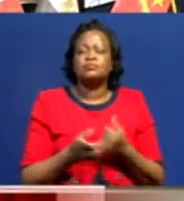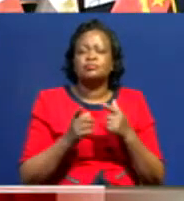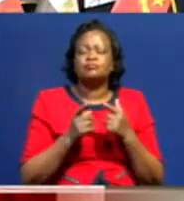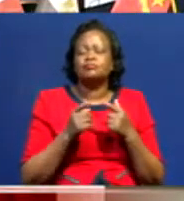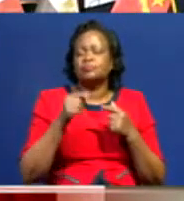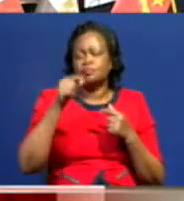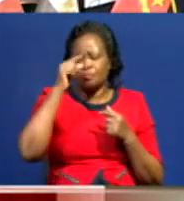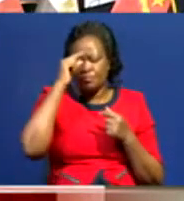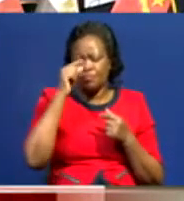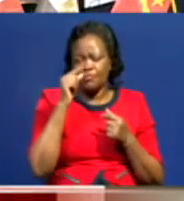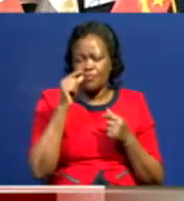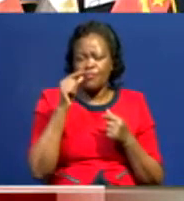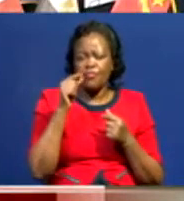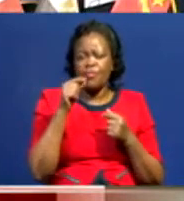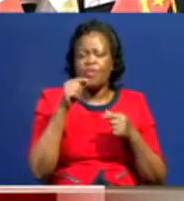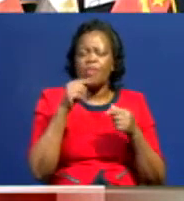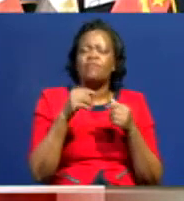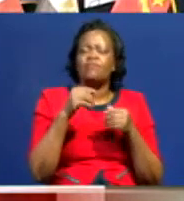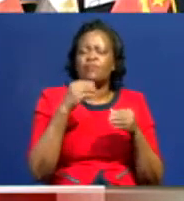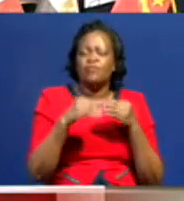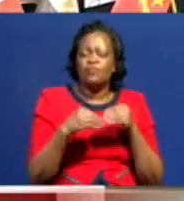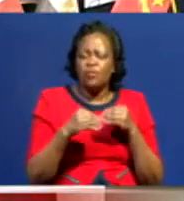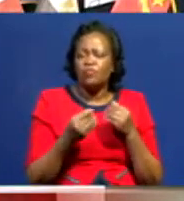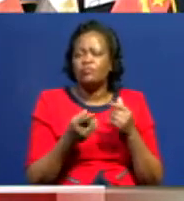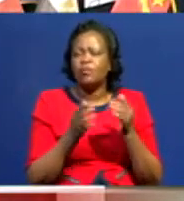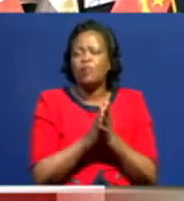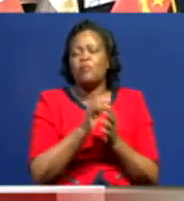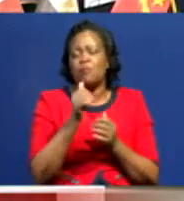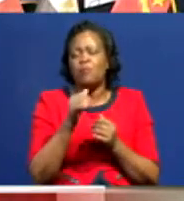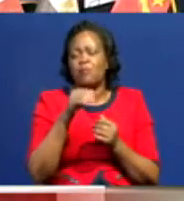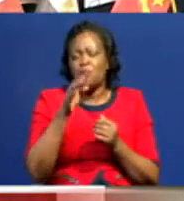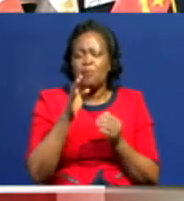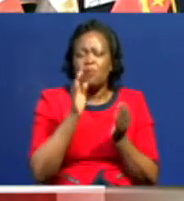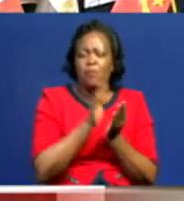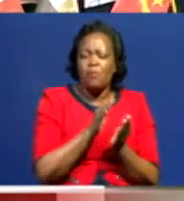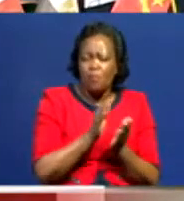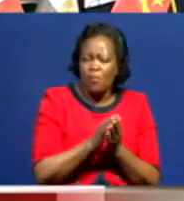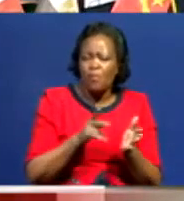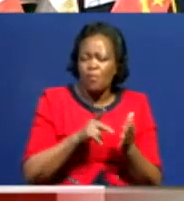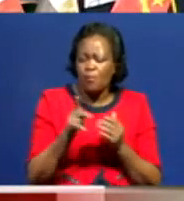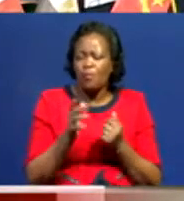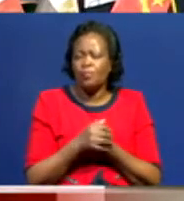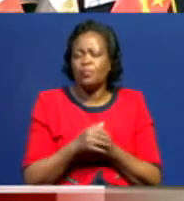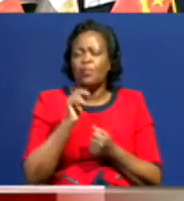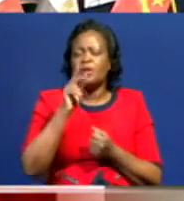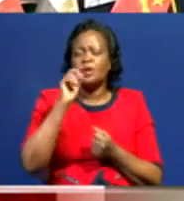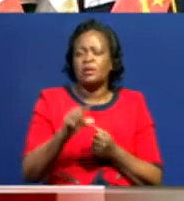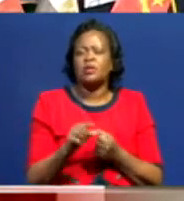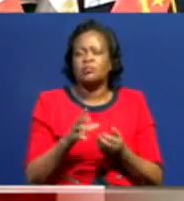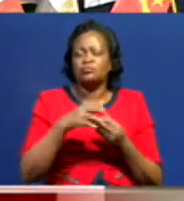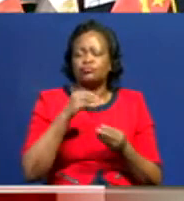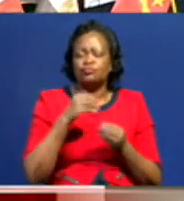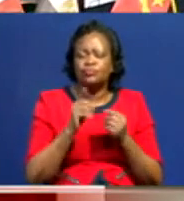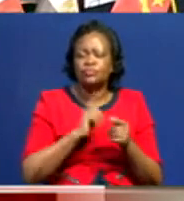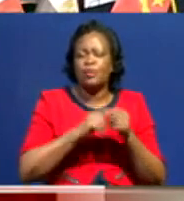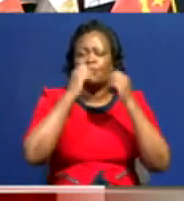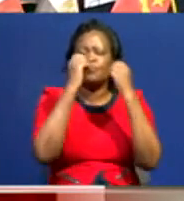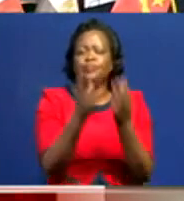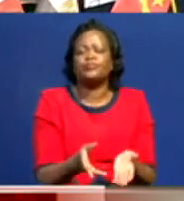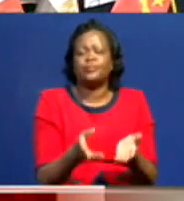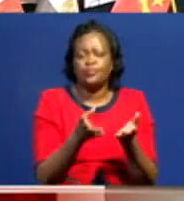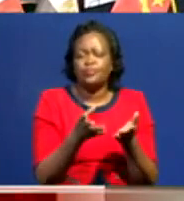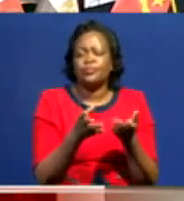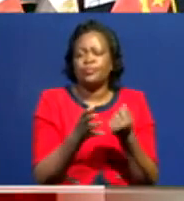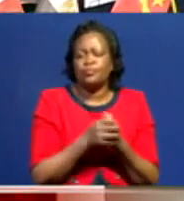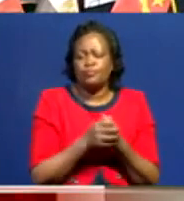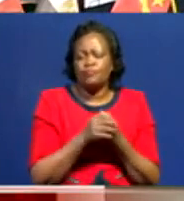na benki ya ushiriki ili kufanikisha malipo ya shilingi 72 kwa kilo moja ya pamba pindi itakapowasilishwa kwenye vinu